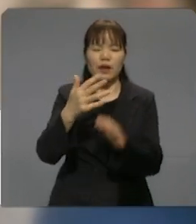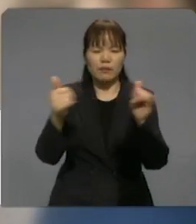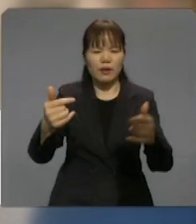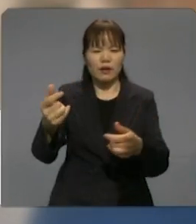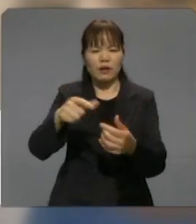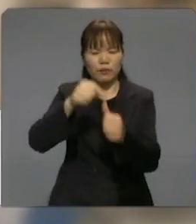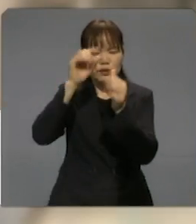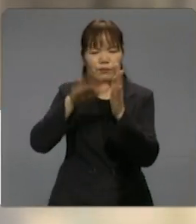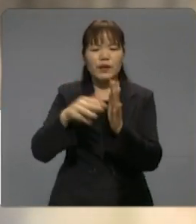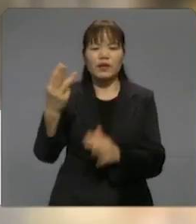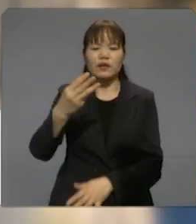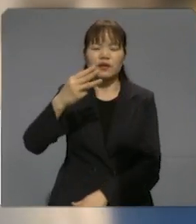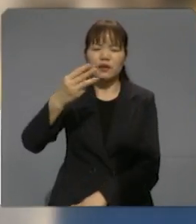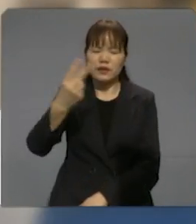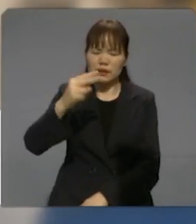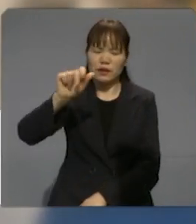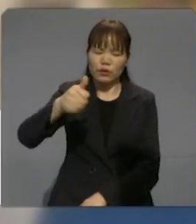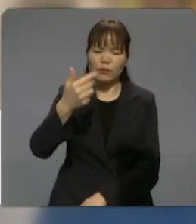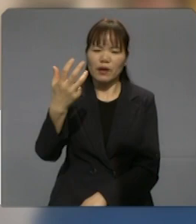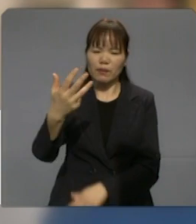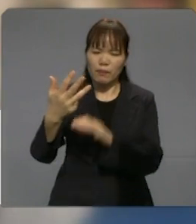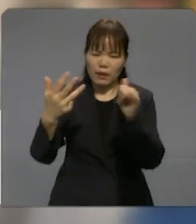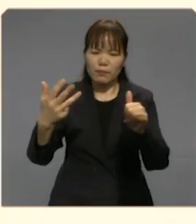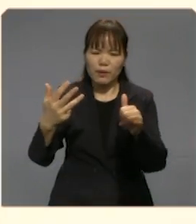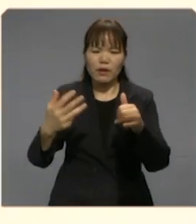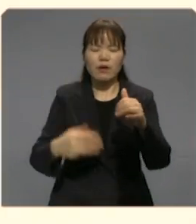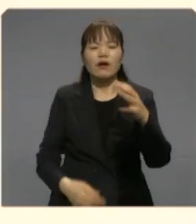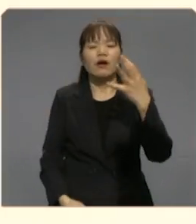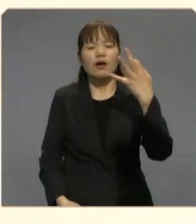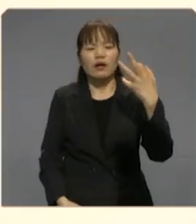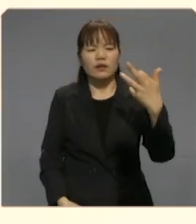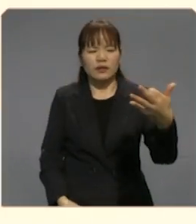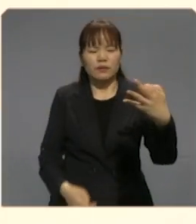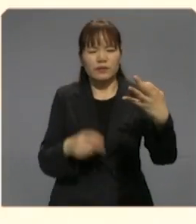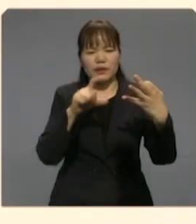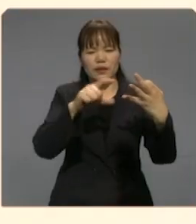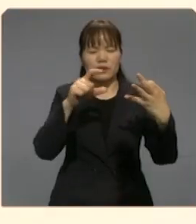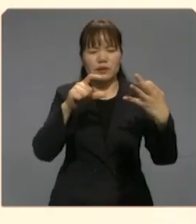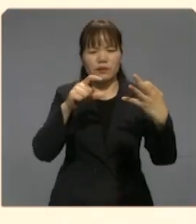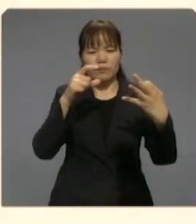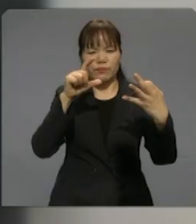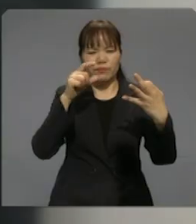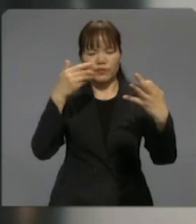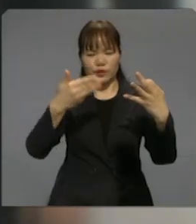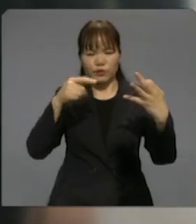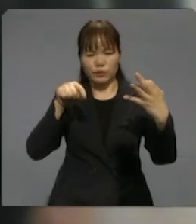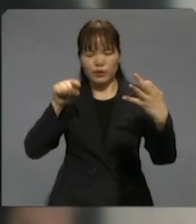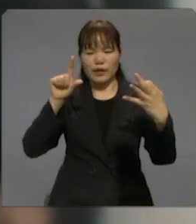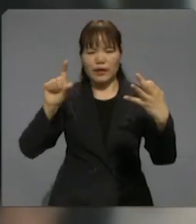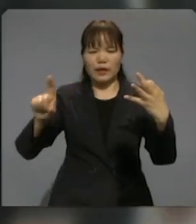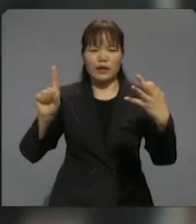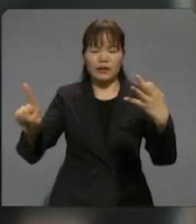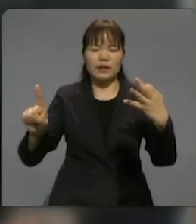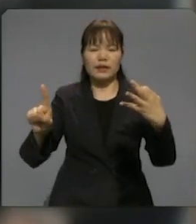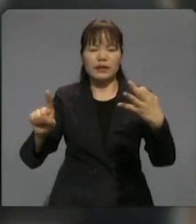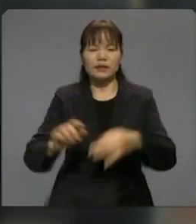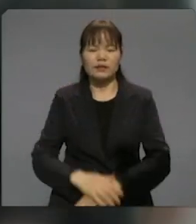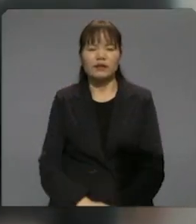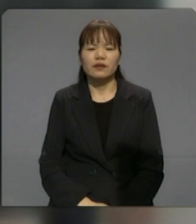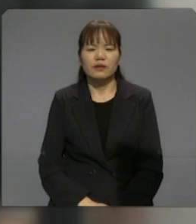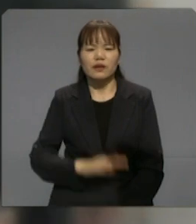254명이 지원해 14.9대 1의 경쟁률을 나타냈으며 이번 임용 시험에서는 4 명을